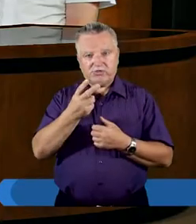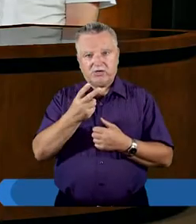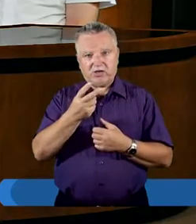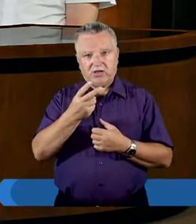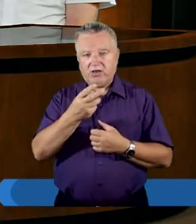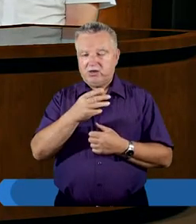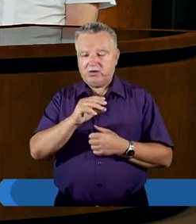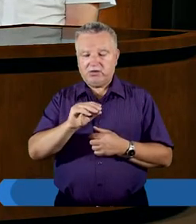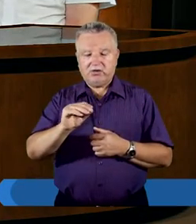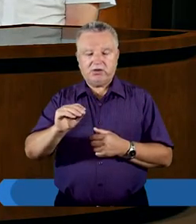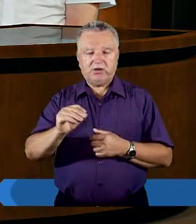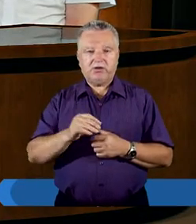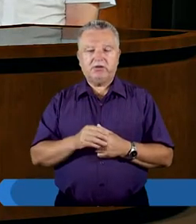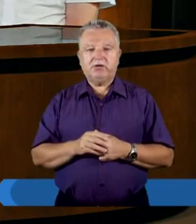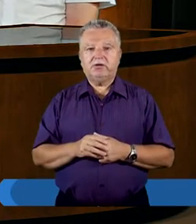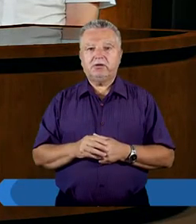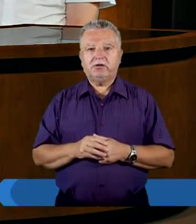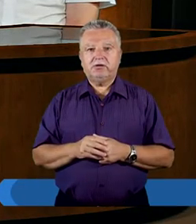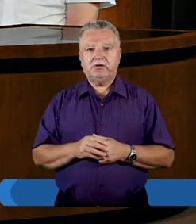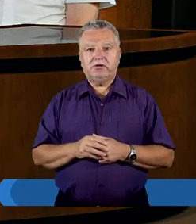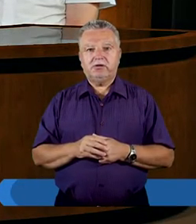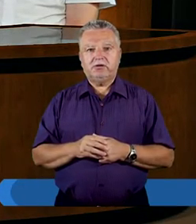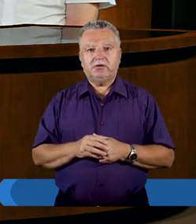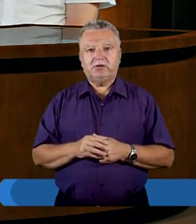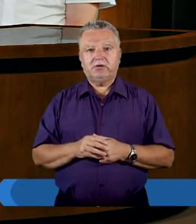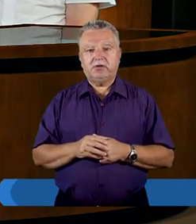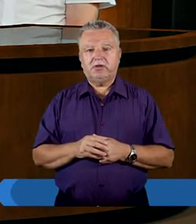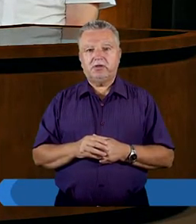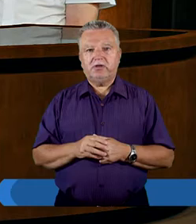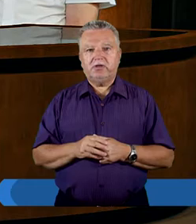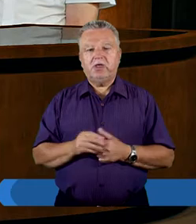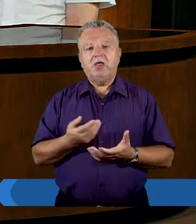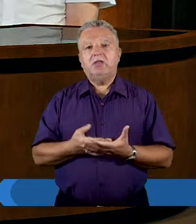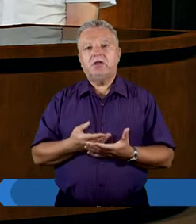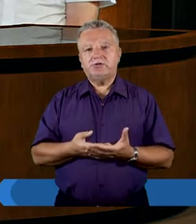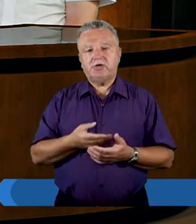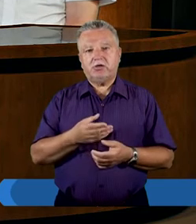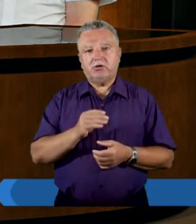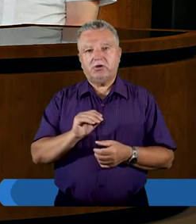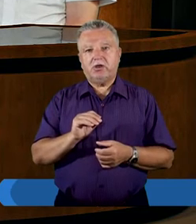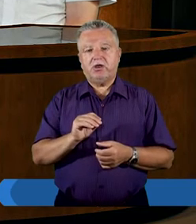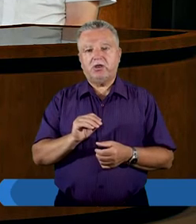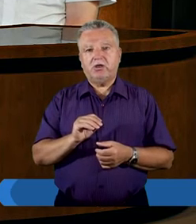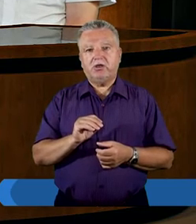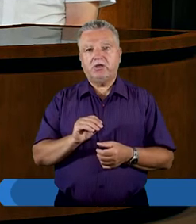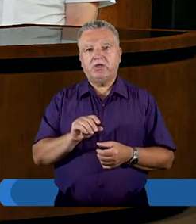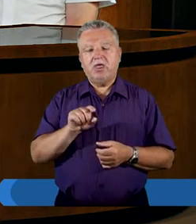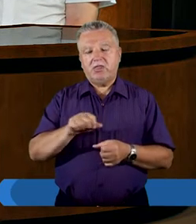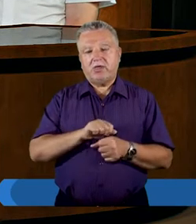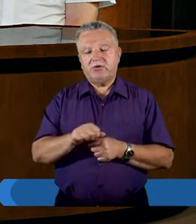No niestety nie. No niestety. Niestety chyba nie. Ale... Dlaczego nie? Napisane, że będzie to